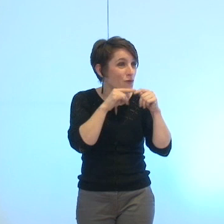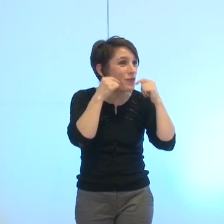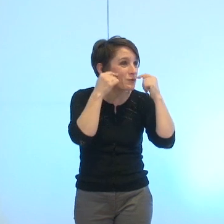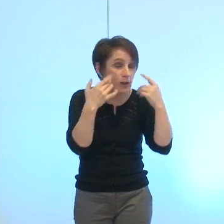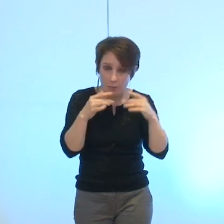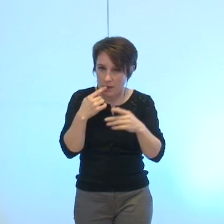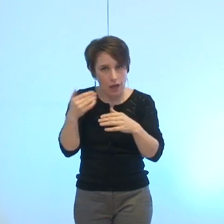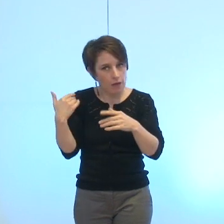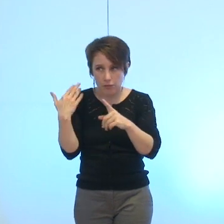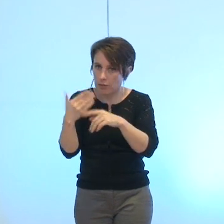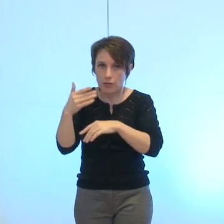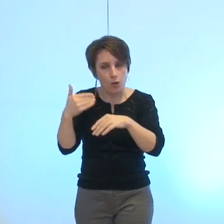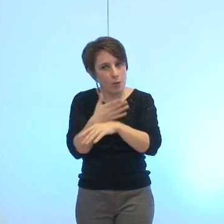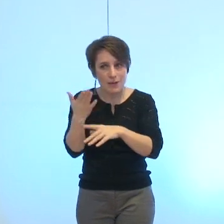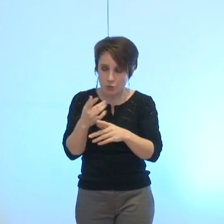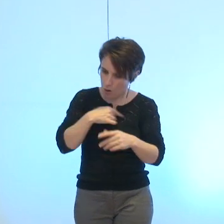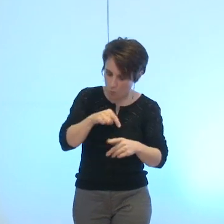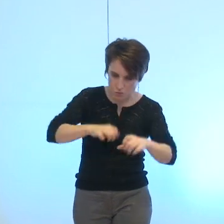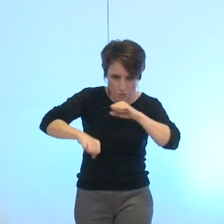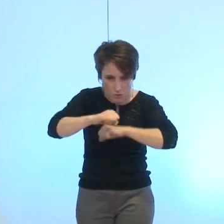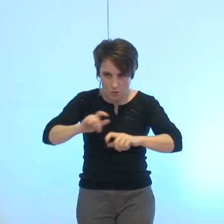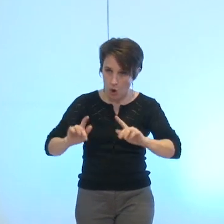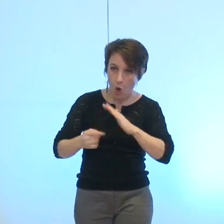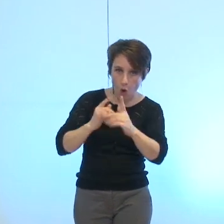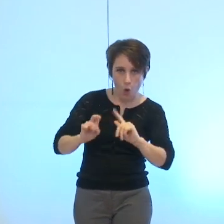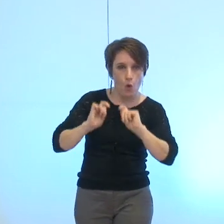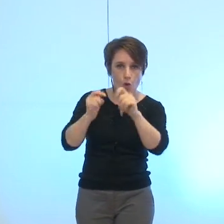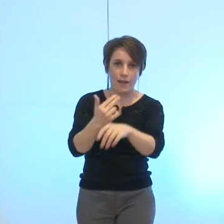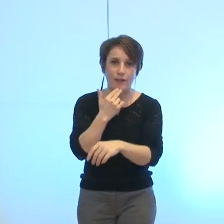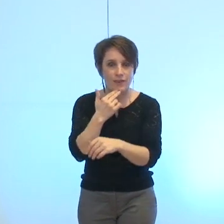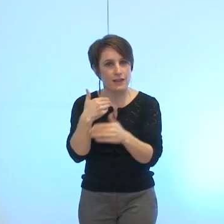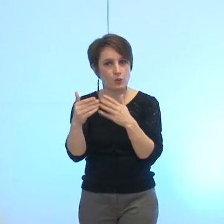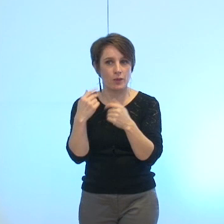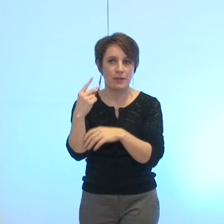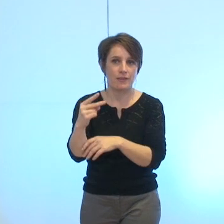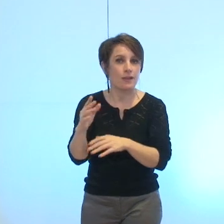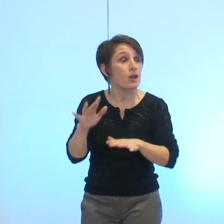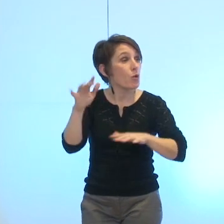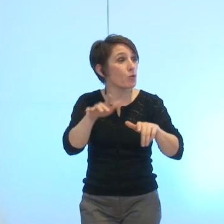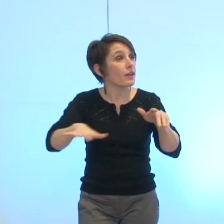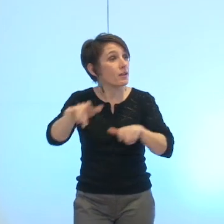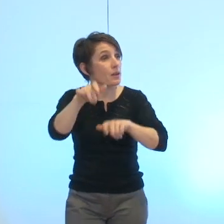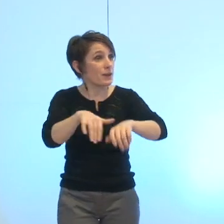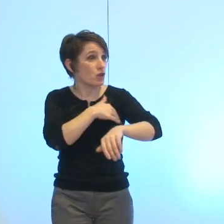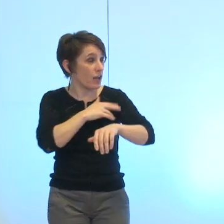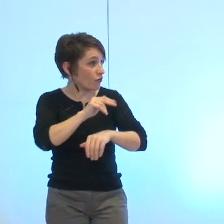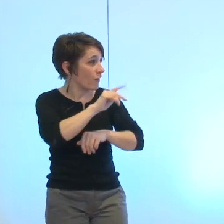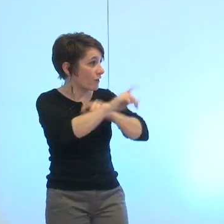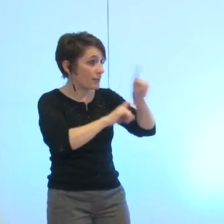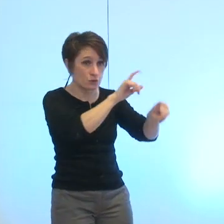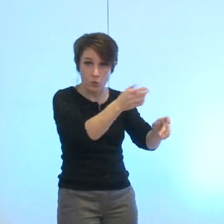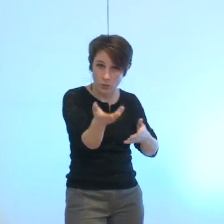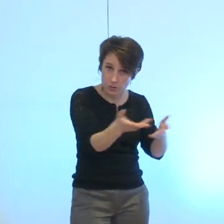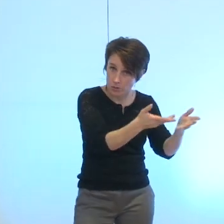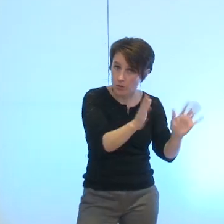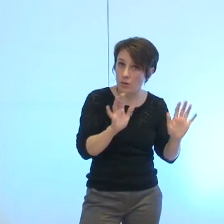mais peut-être que vous sourirez moins lorsque les agents vous poseront peut-être un certain nombre de questions à ce propos Monsieur le Maire